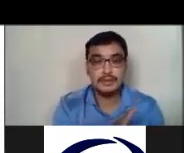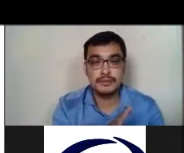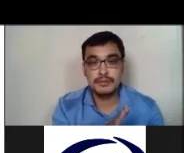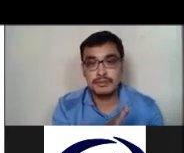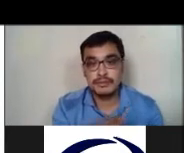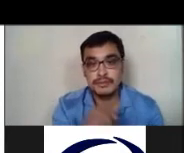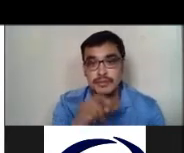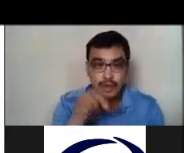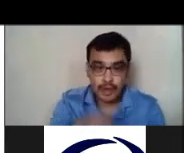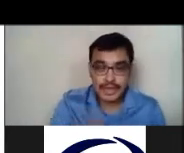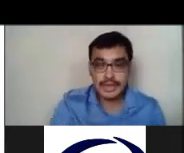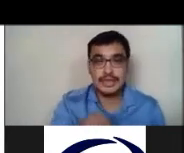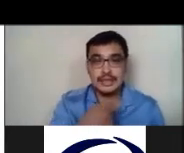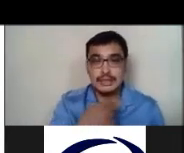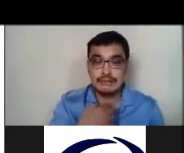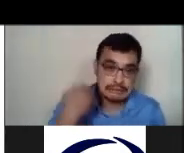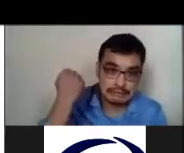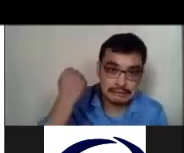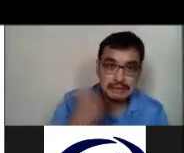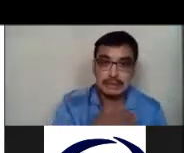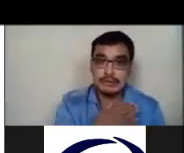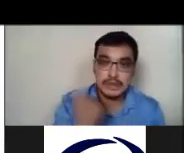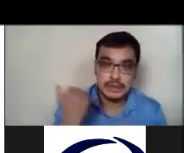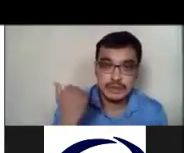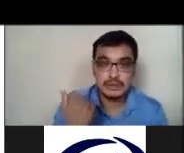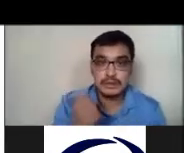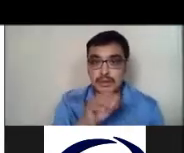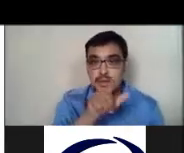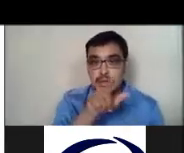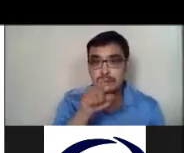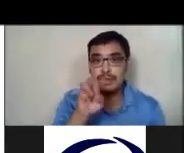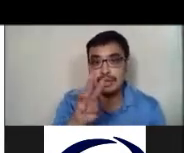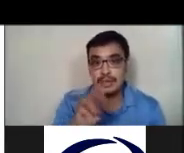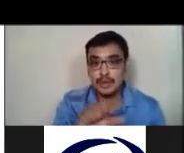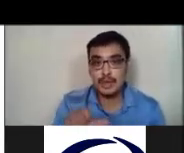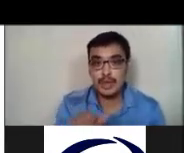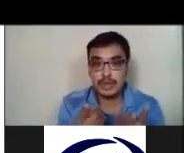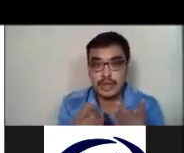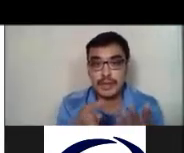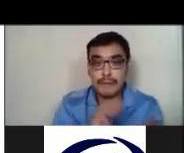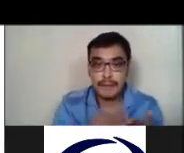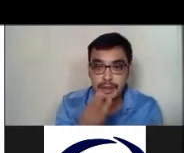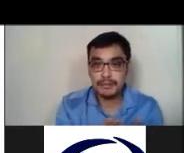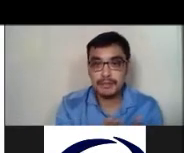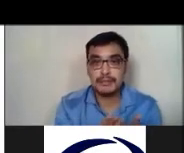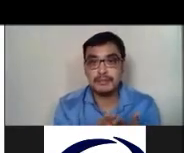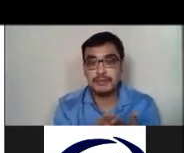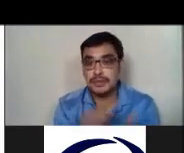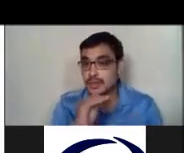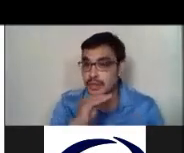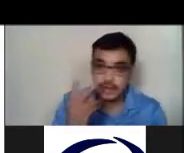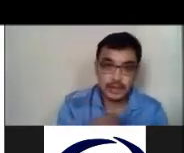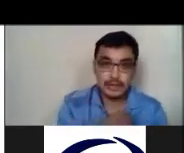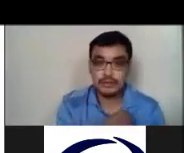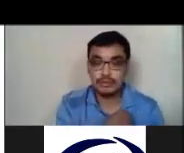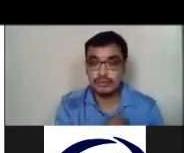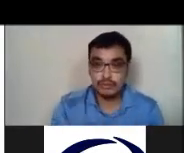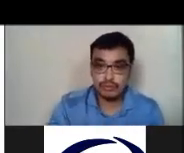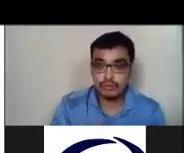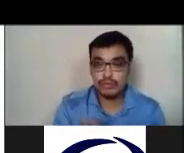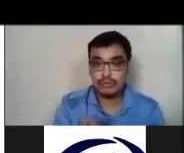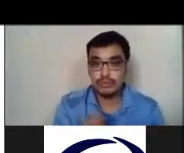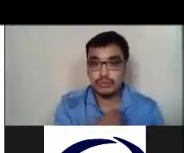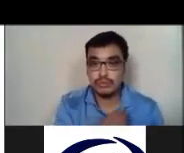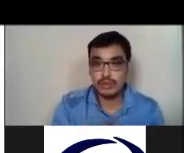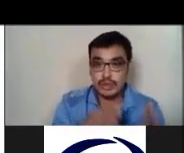एकदम अहिले नै सुसाइड रिस्क भएको पपुलेसन 7.3 देखिन्छ. यो भने चाहिँ जसलाई तत्कालै उपचार हस्पिटलाइज